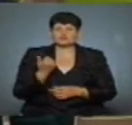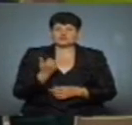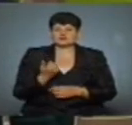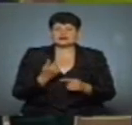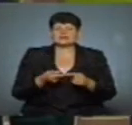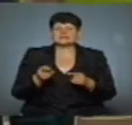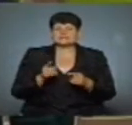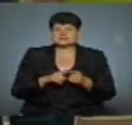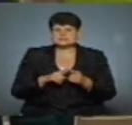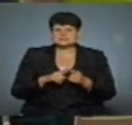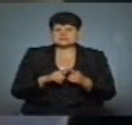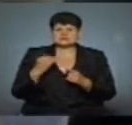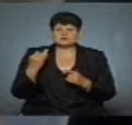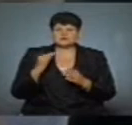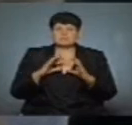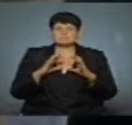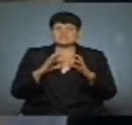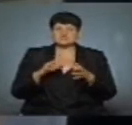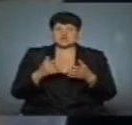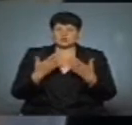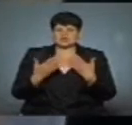це інститут міжнародних відносин,